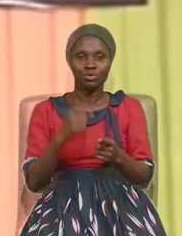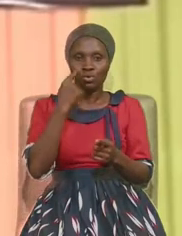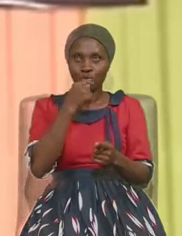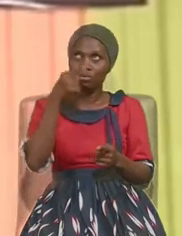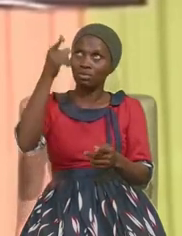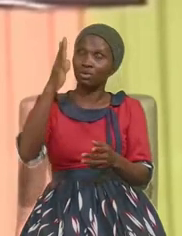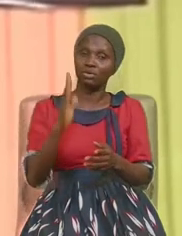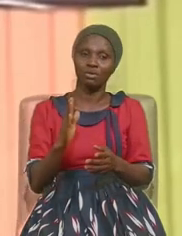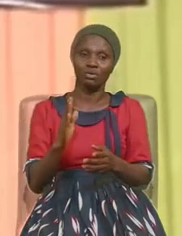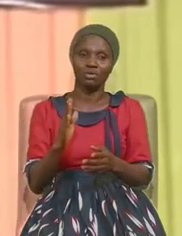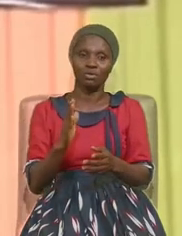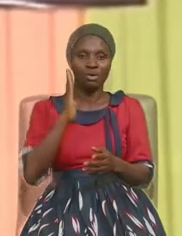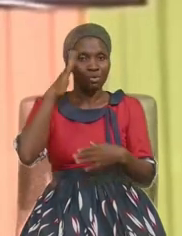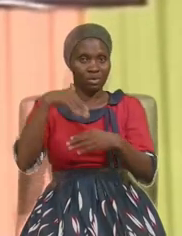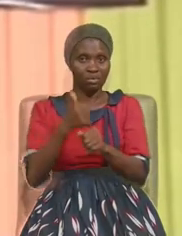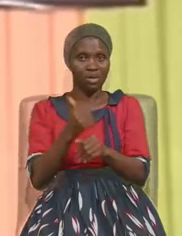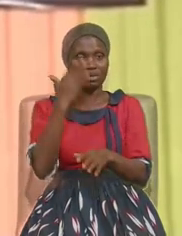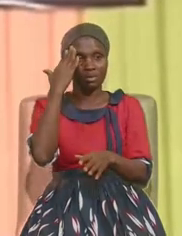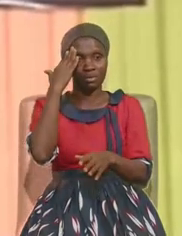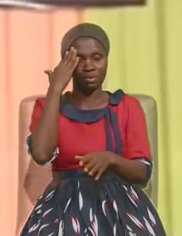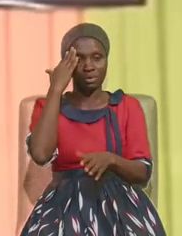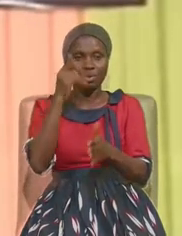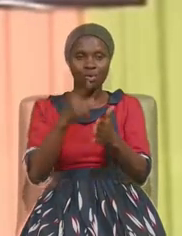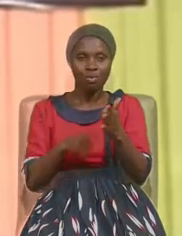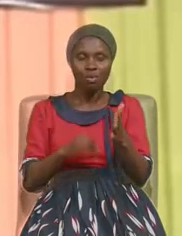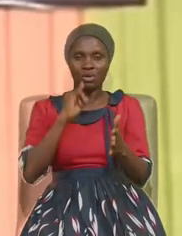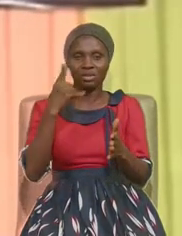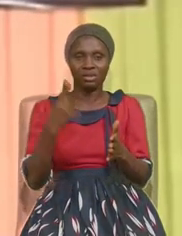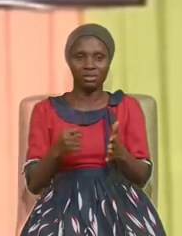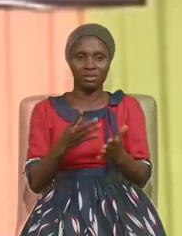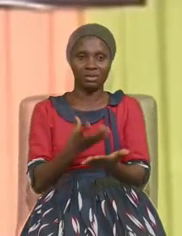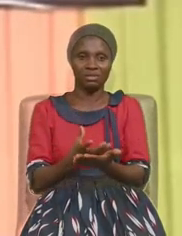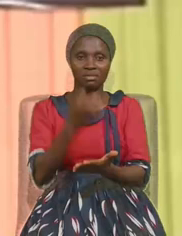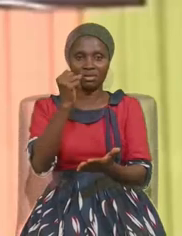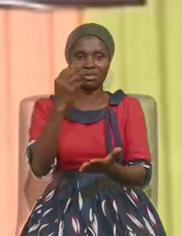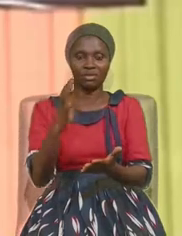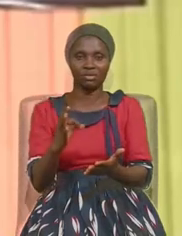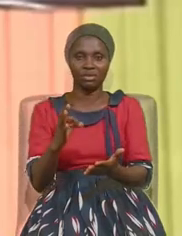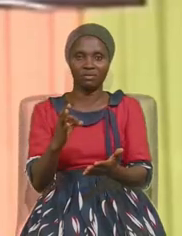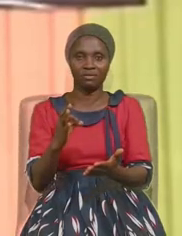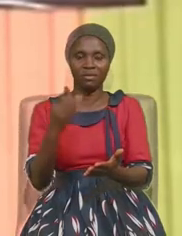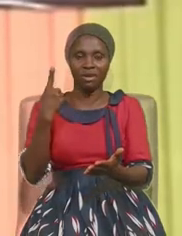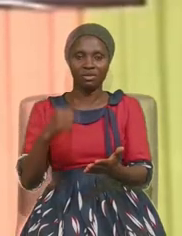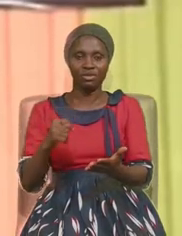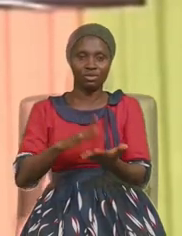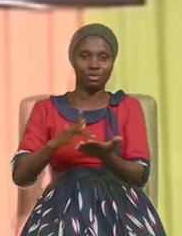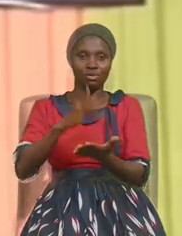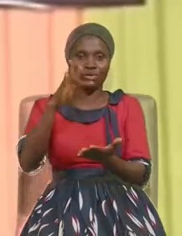À qui Dieu a voulu faire connaître quelle est la glorieuse richesse de ce